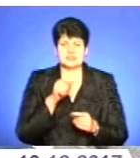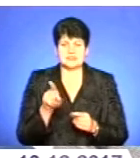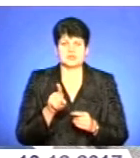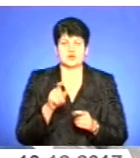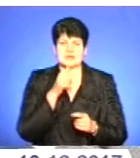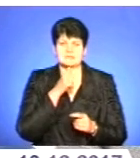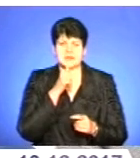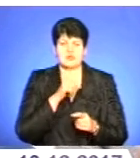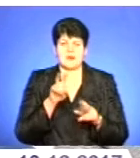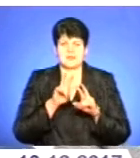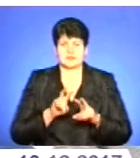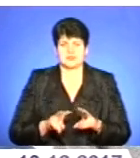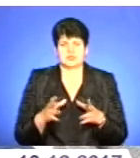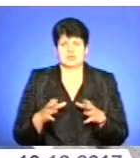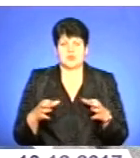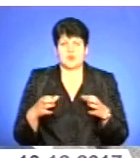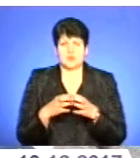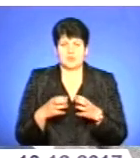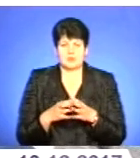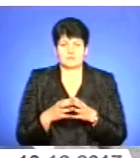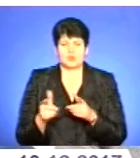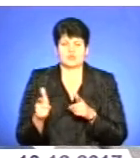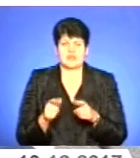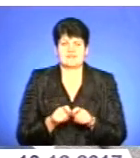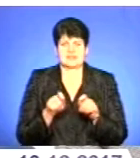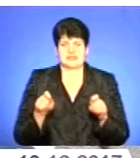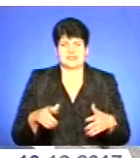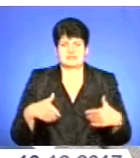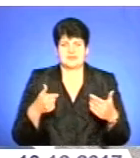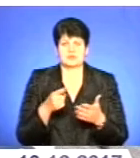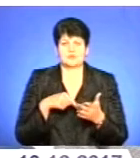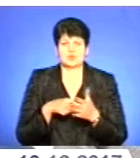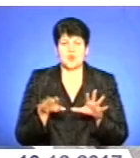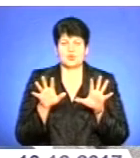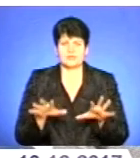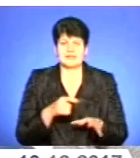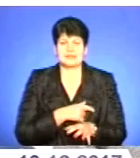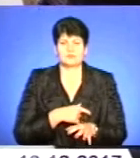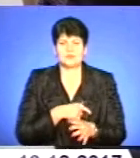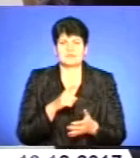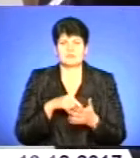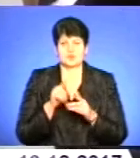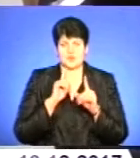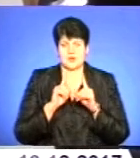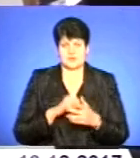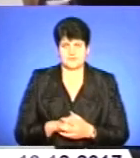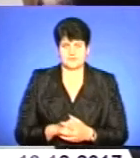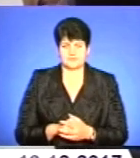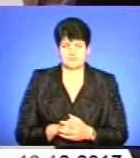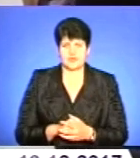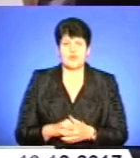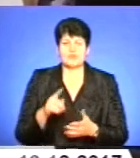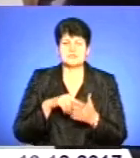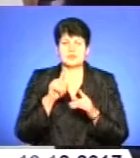група «Акцент» готувала відкрите звернення до міського голови, до депутатів Тернопільської міської ради. Натомість у міській